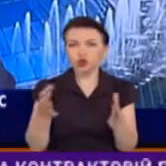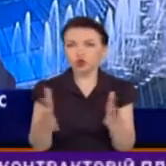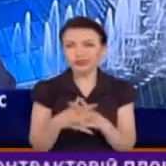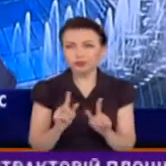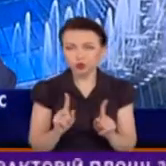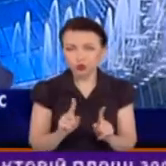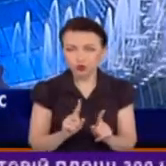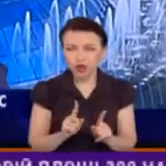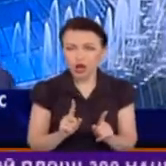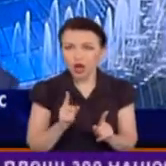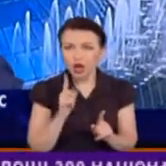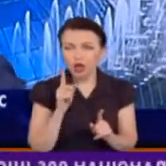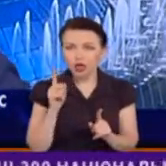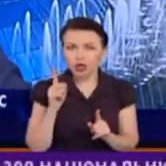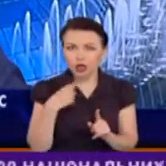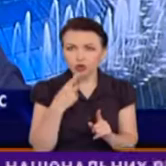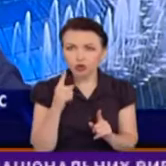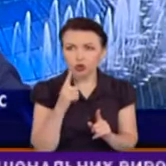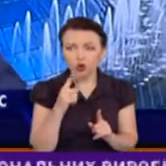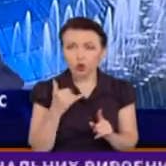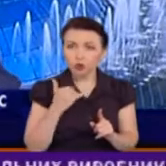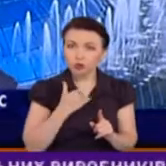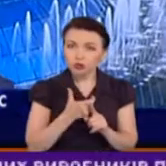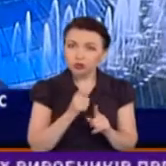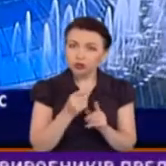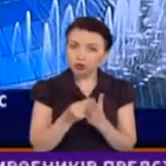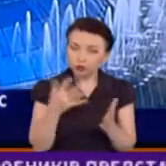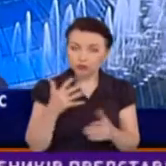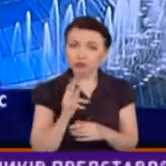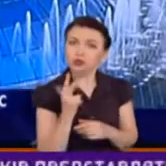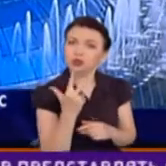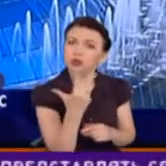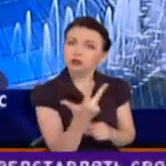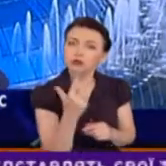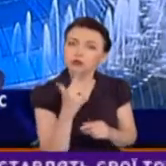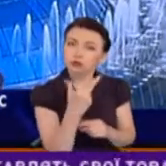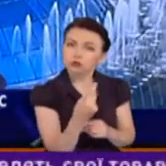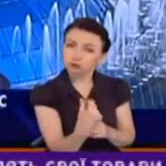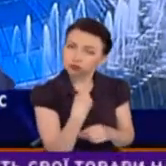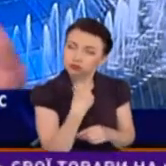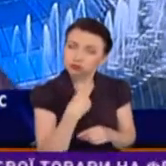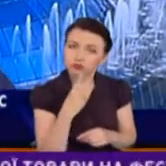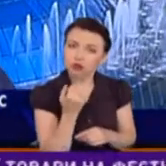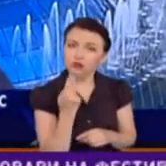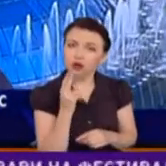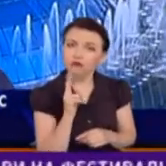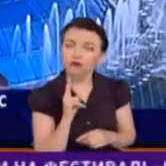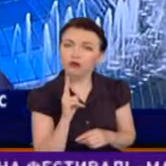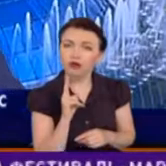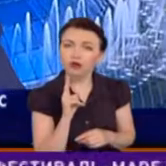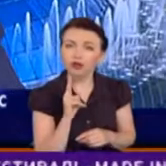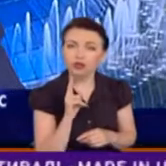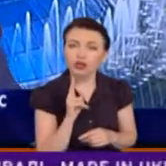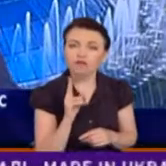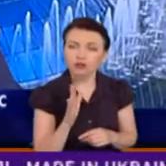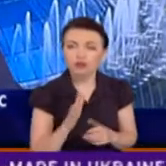Правильно? Так. І він каже, що в мене ж саме дорога, тепер будемо по 3 гривні, будь ласка. ті теж кажуть, так як ми ж не